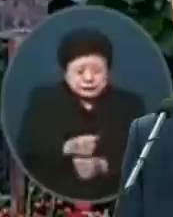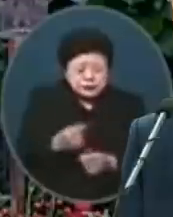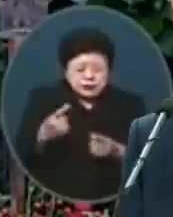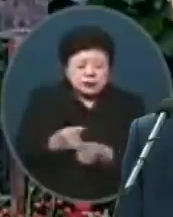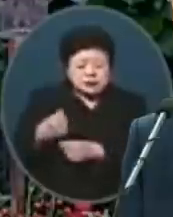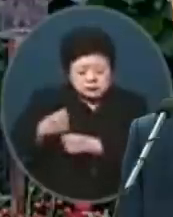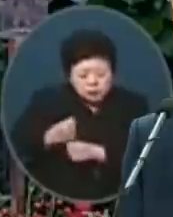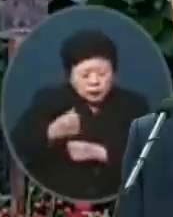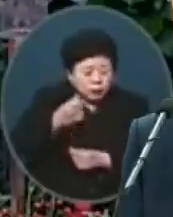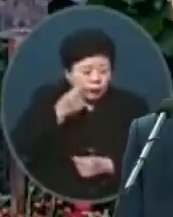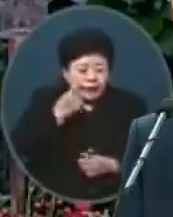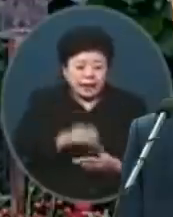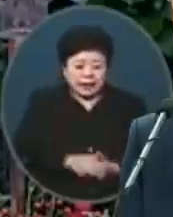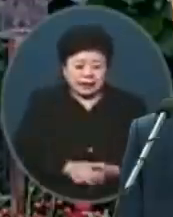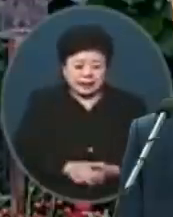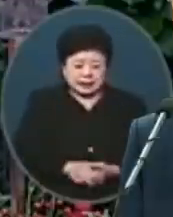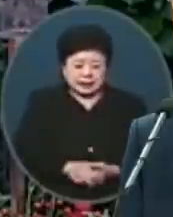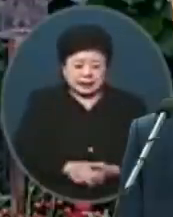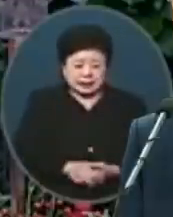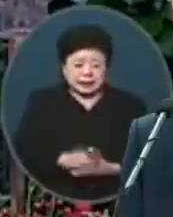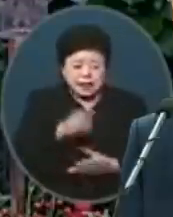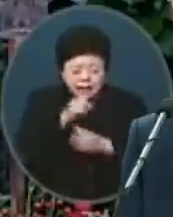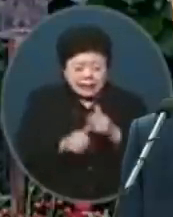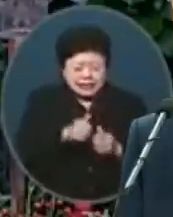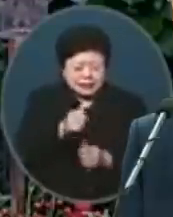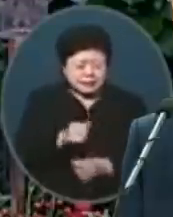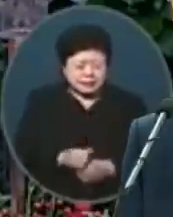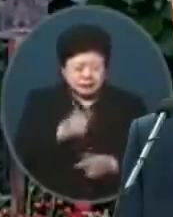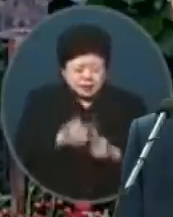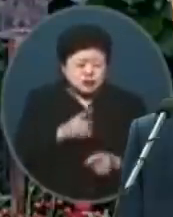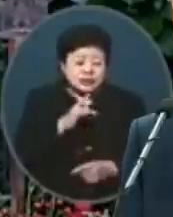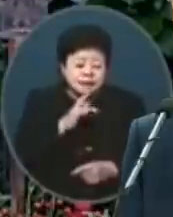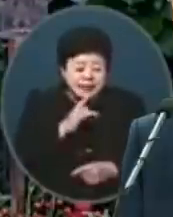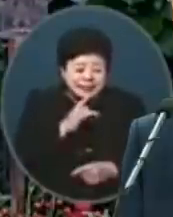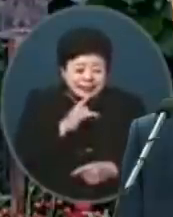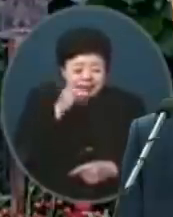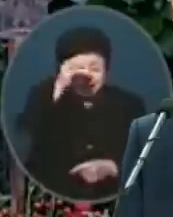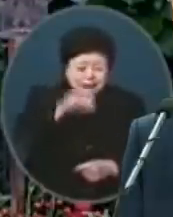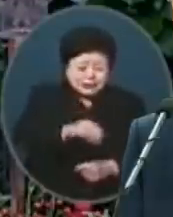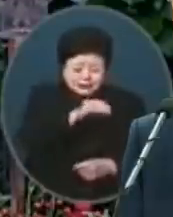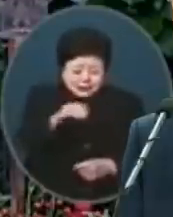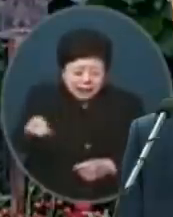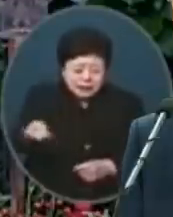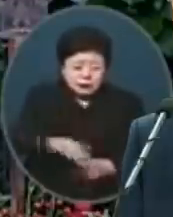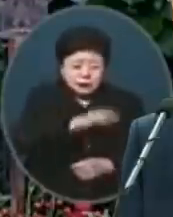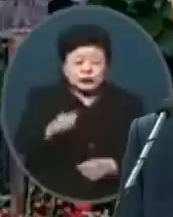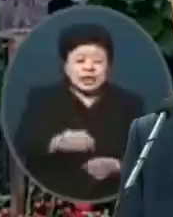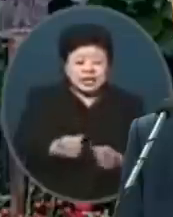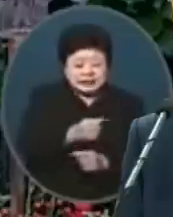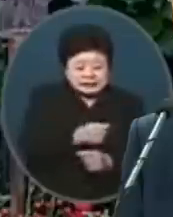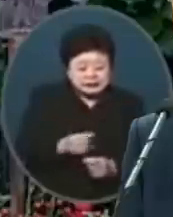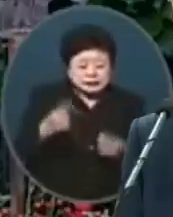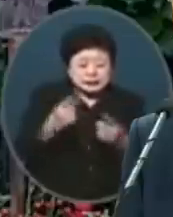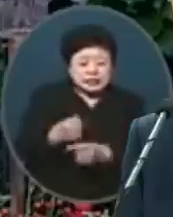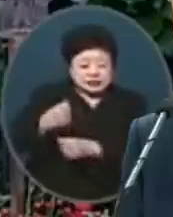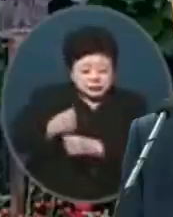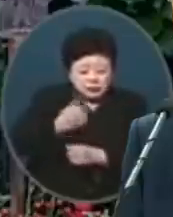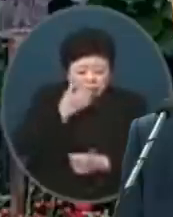대신 져주지 못합니다. 오직 하나님의 아들 예수님만이 십자가에서 우리의 짐을